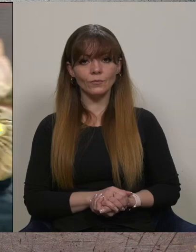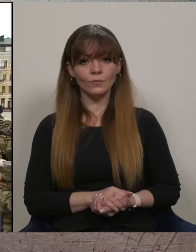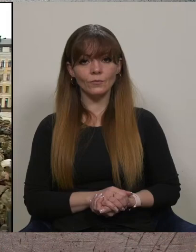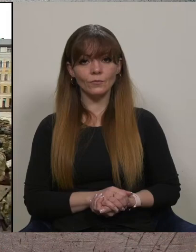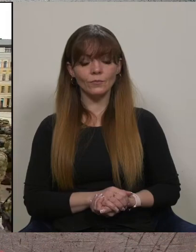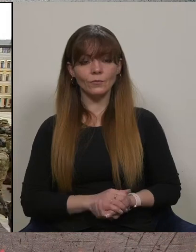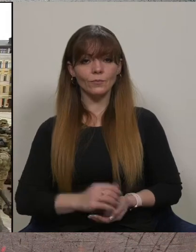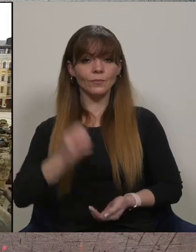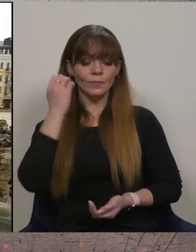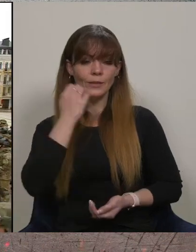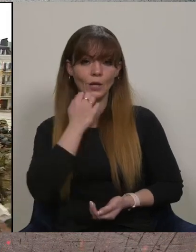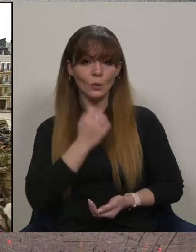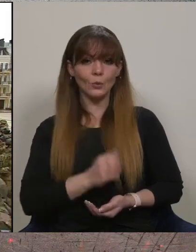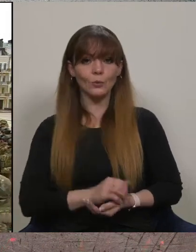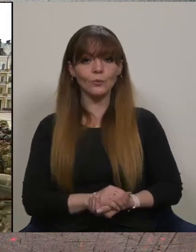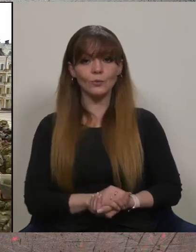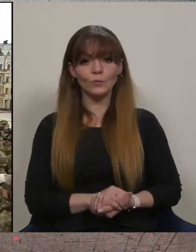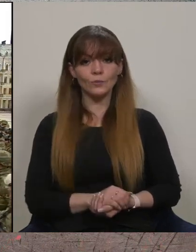Дякую.